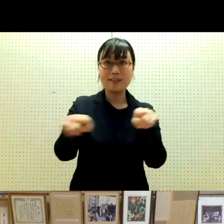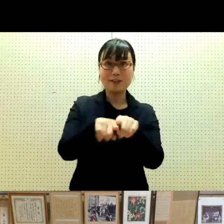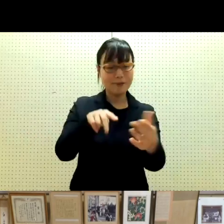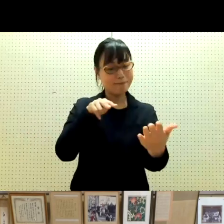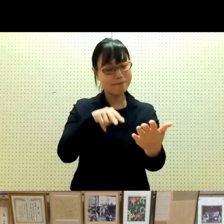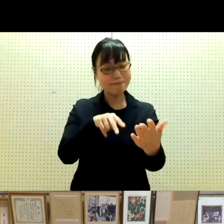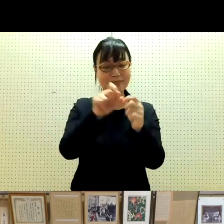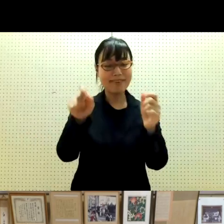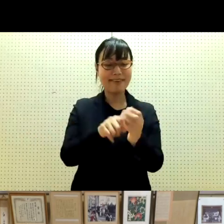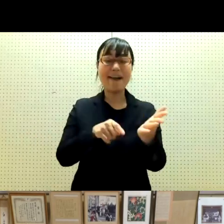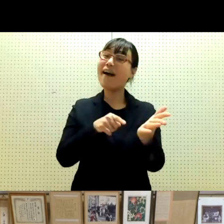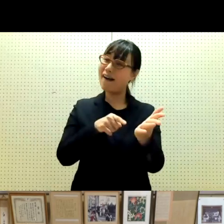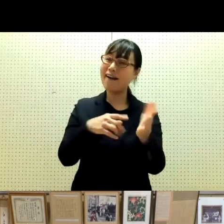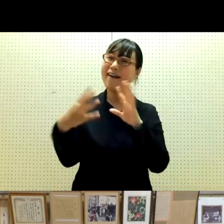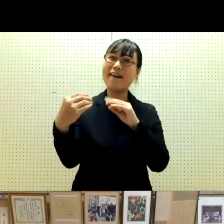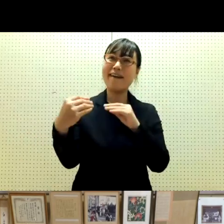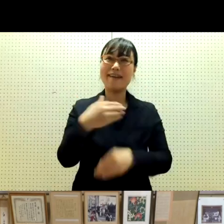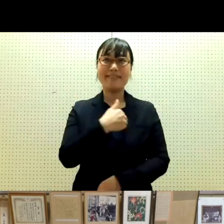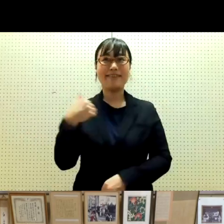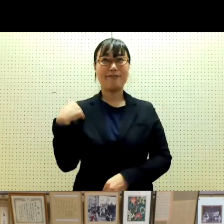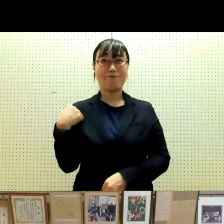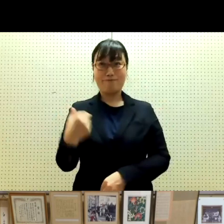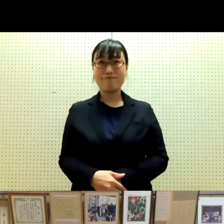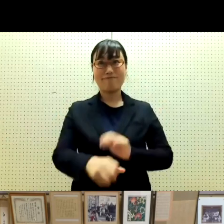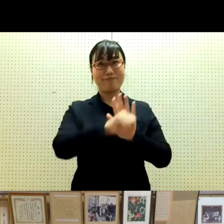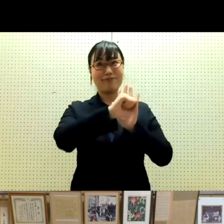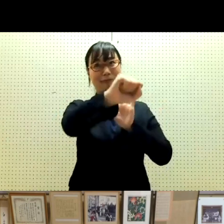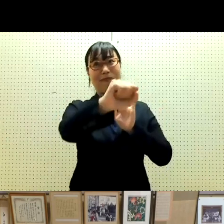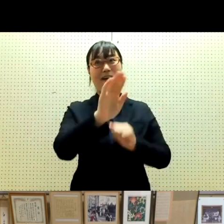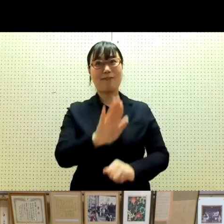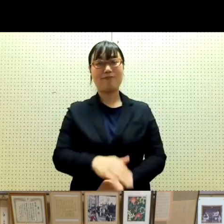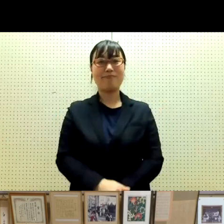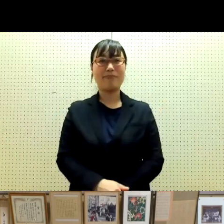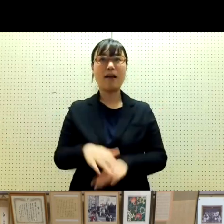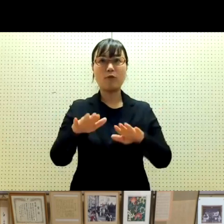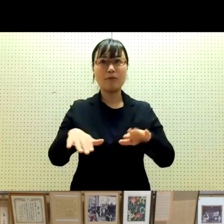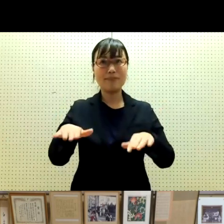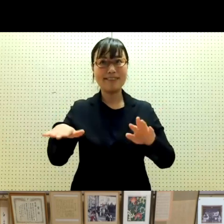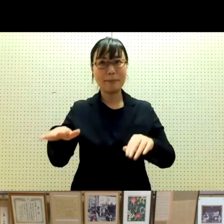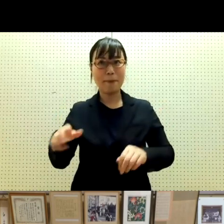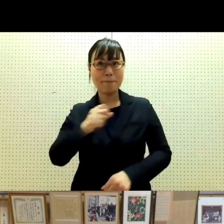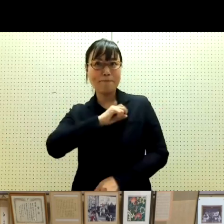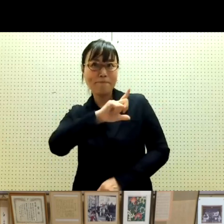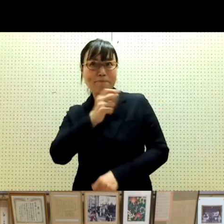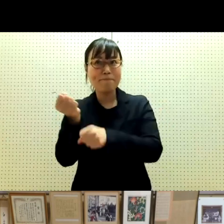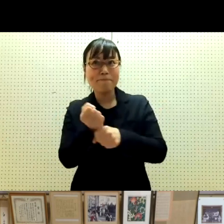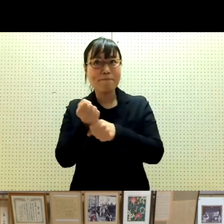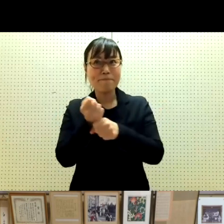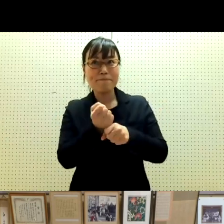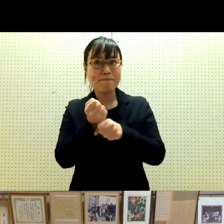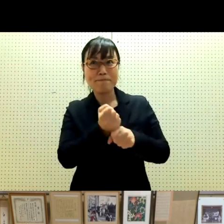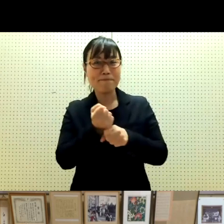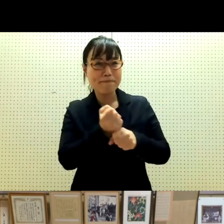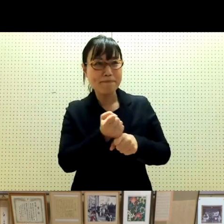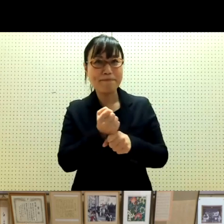果的だなと感じています。子どもたちの意識も高くなり、掃除もみるみる上手になりました。紙ベース